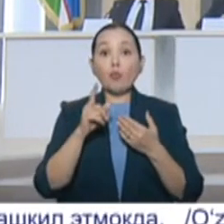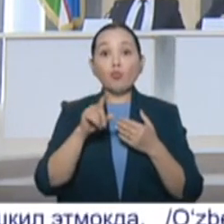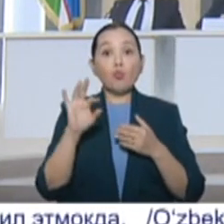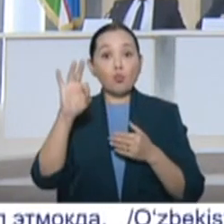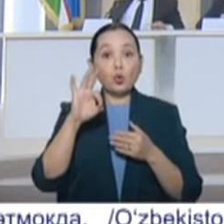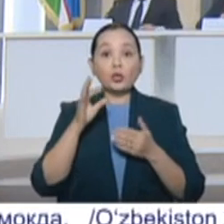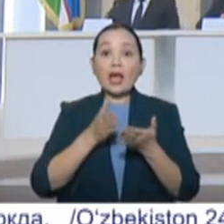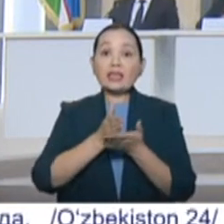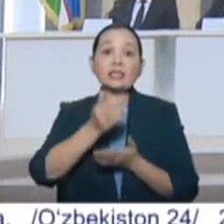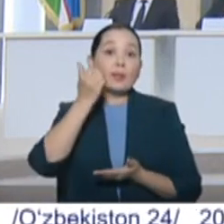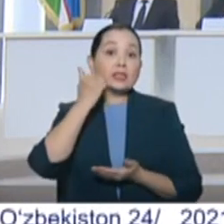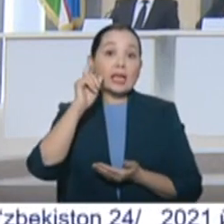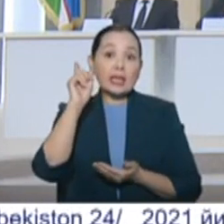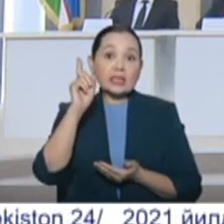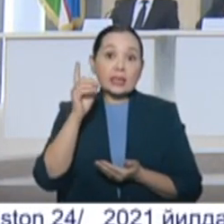tizimimiz eskirgan.